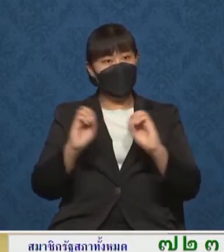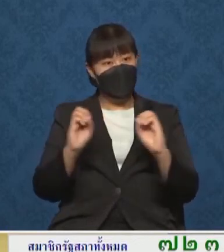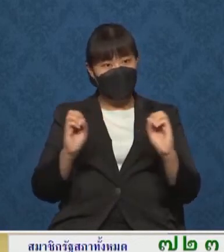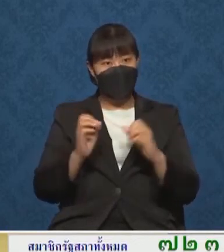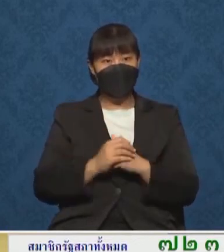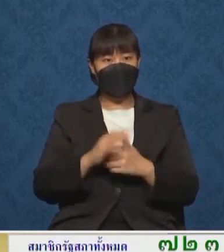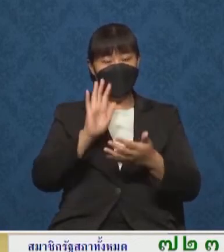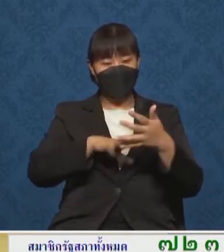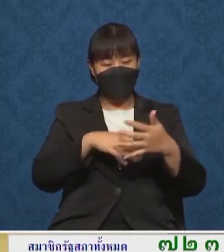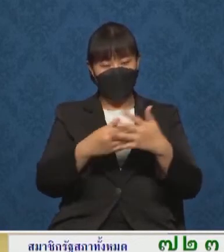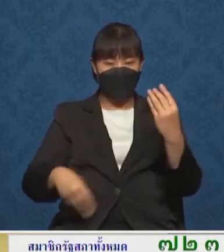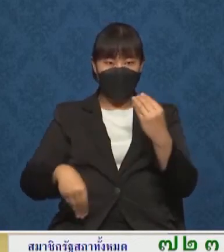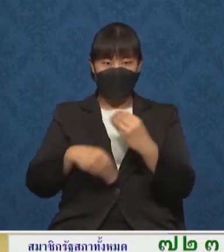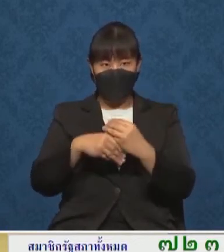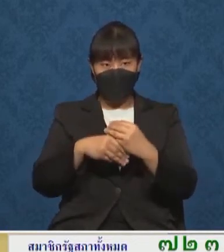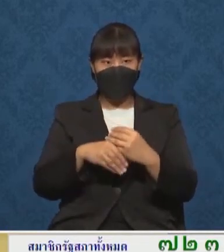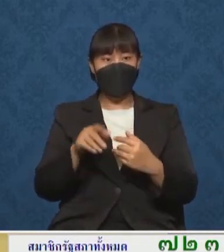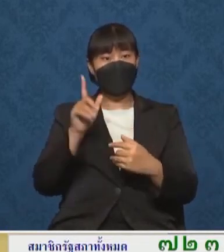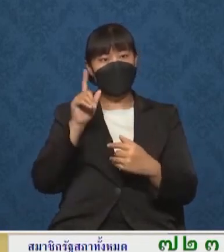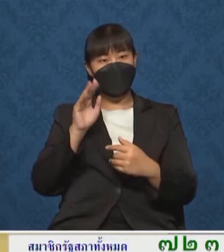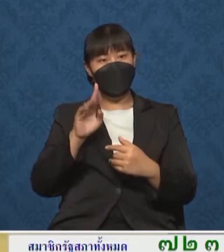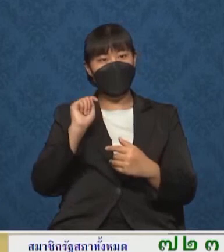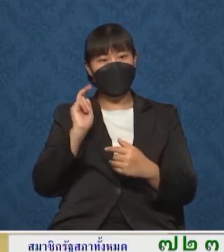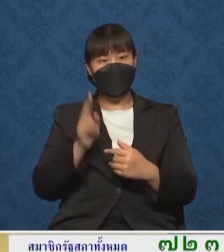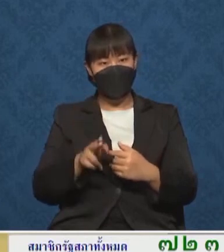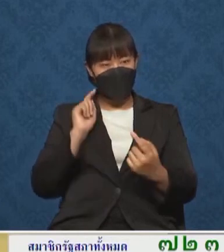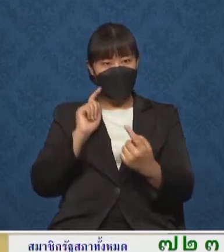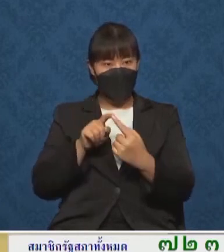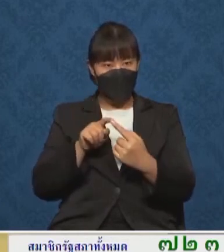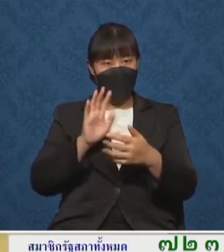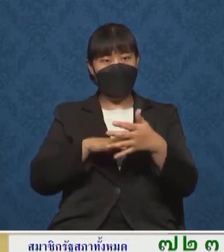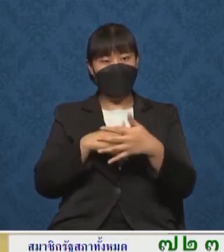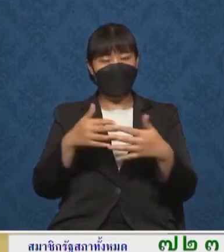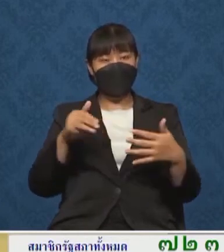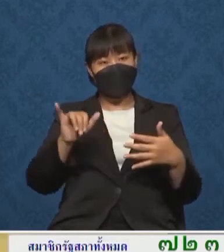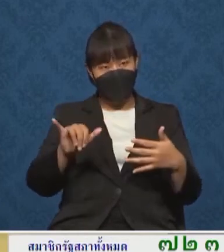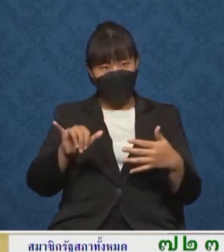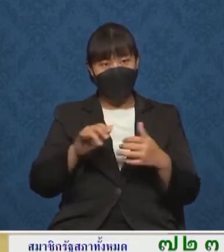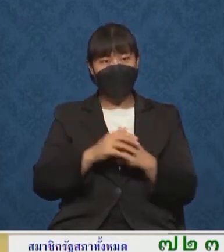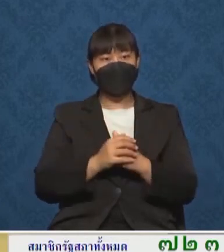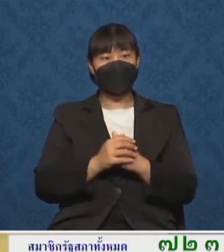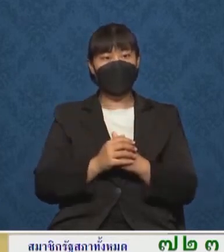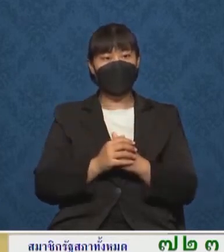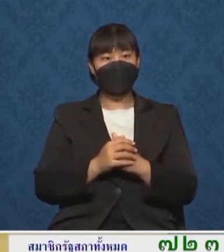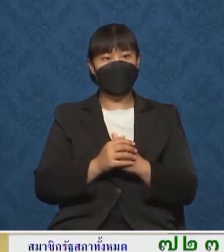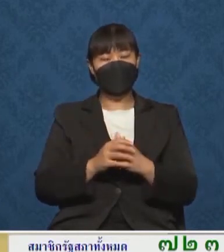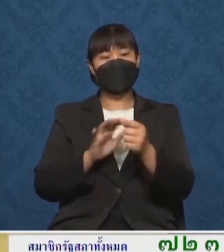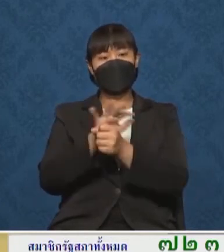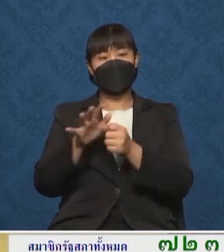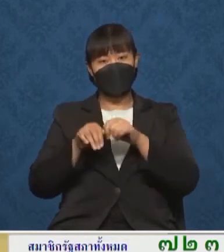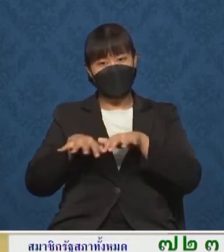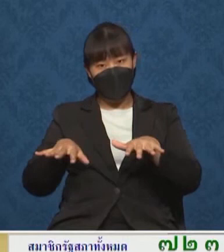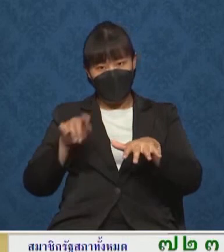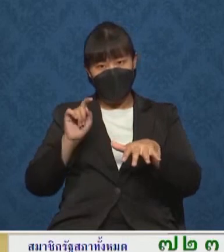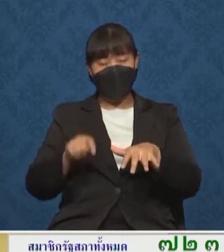นเพิ่มขึ้นมา1แผนเรียกว่าแผนแม่บทเฉพาะกิจภายใต้ยุทธศาสตร์ชาติอันเป็นผลมาจากสถานการณ์โควิด-19 น